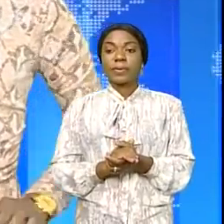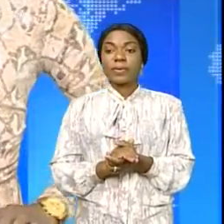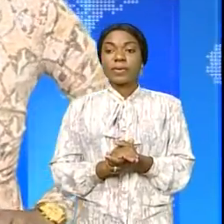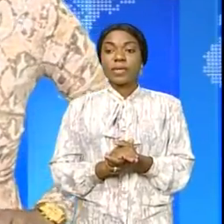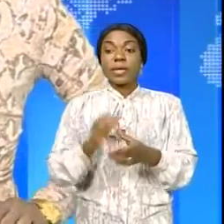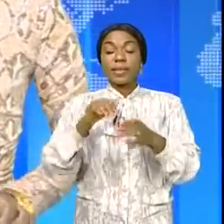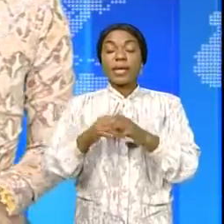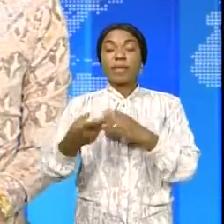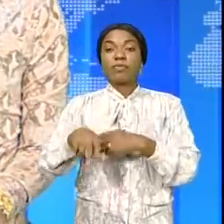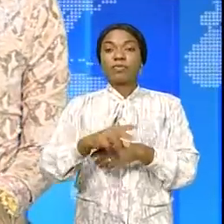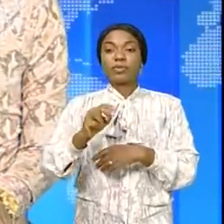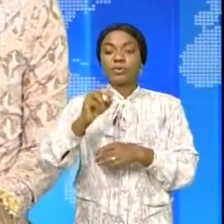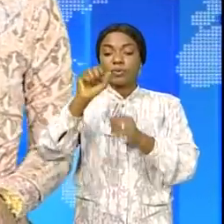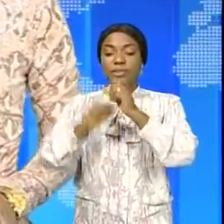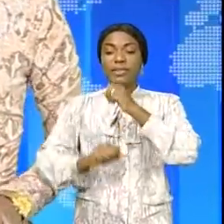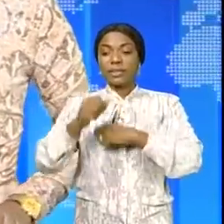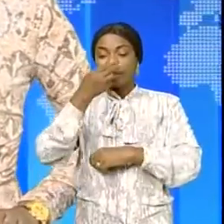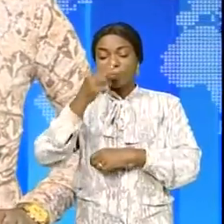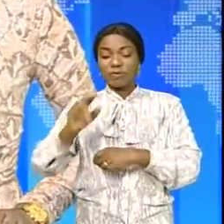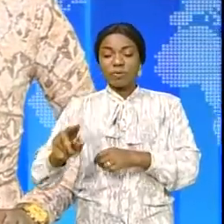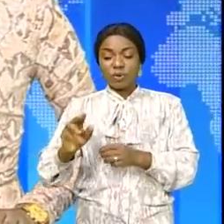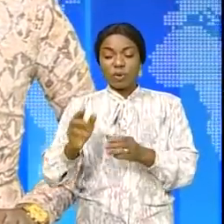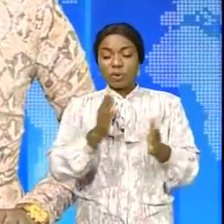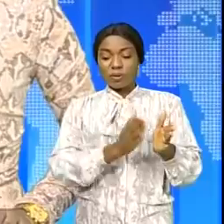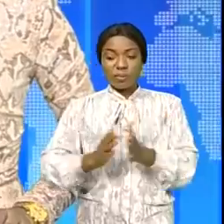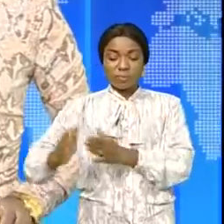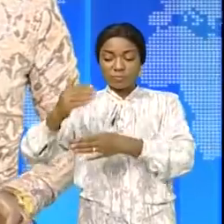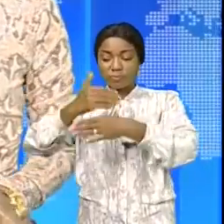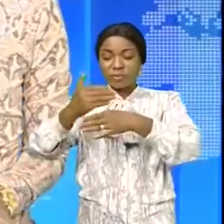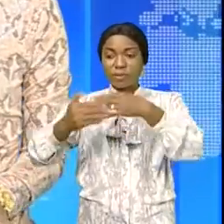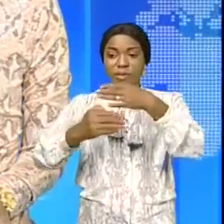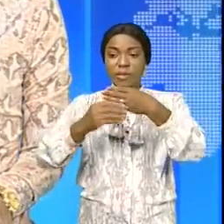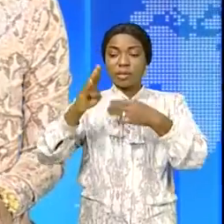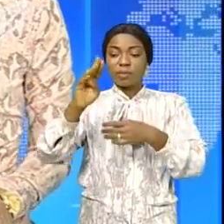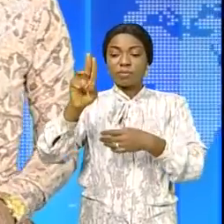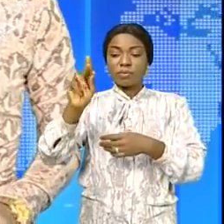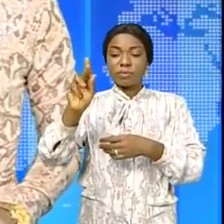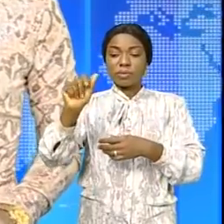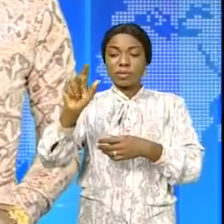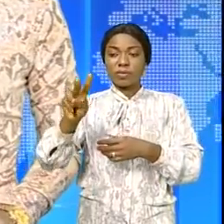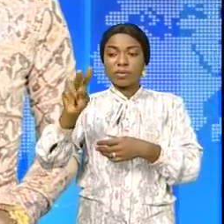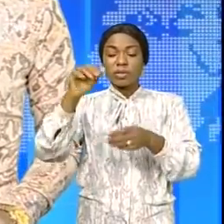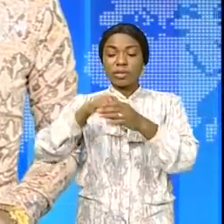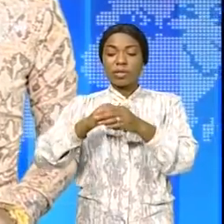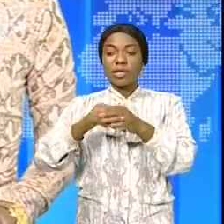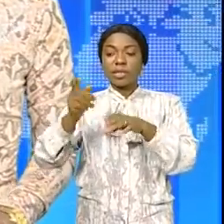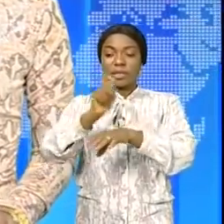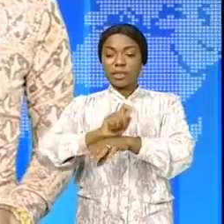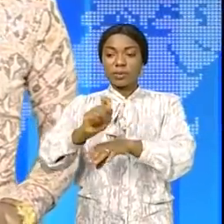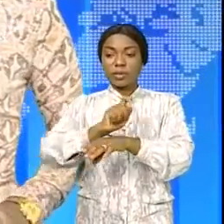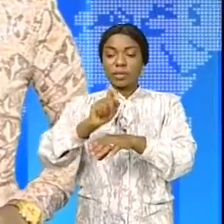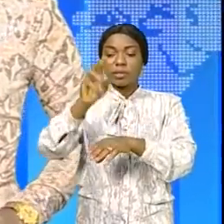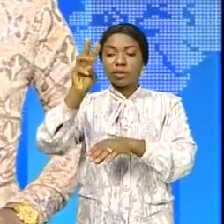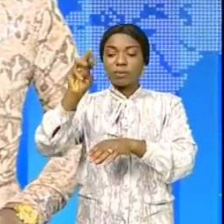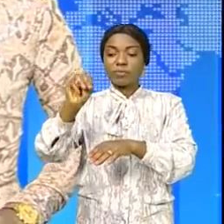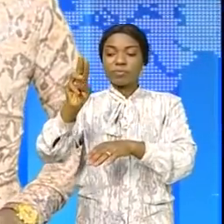Dans la province du Sud Kivu, les travaux de réhabilitation tronçon Bukavu-Kamituga dans les territoires de Mwenga financés